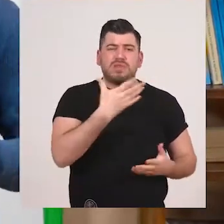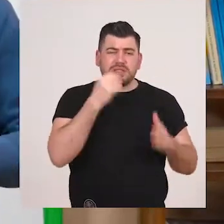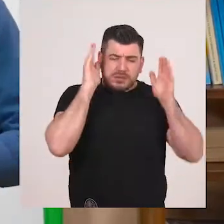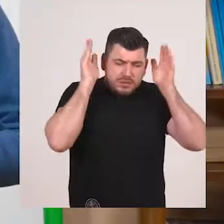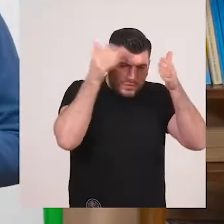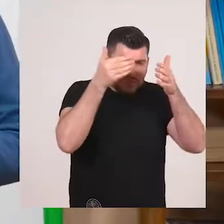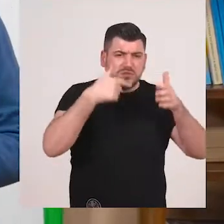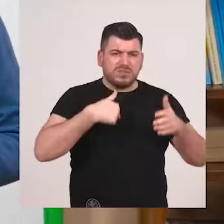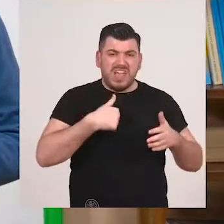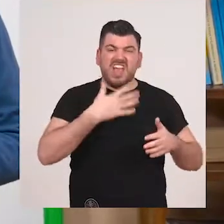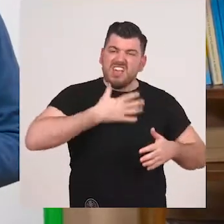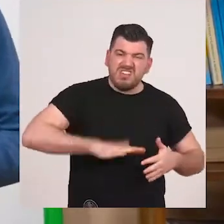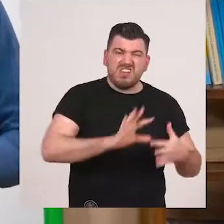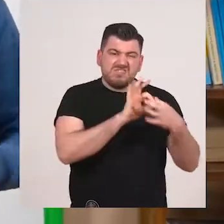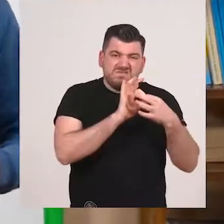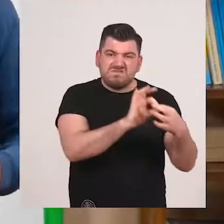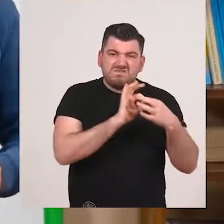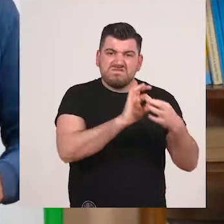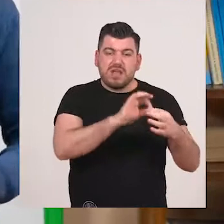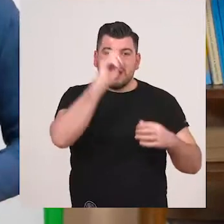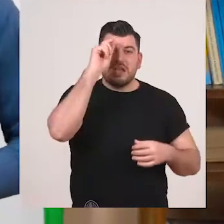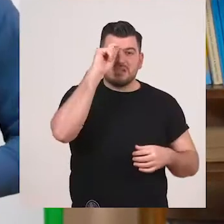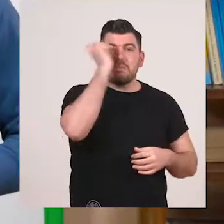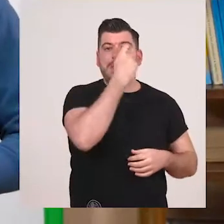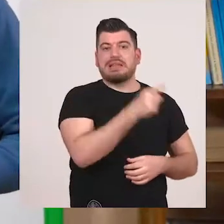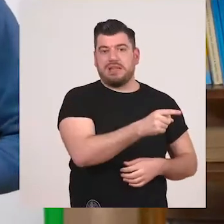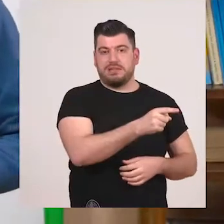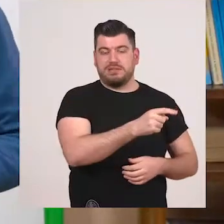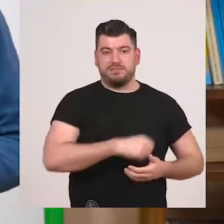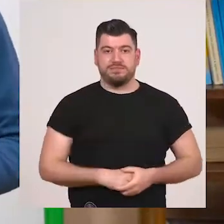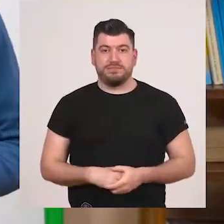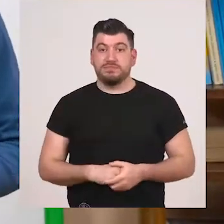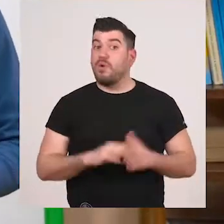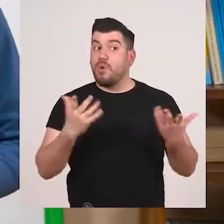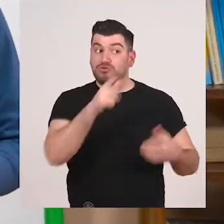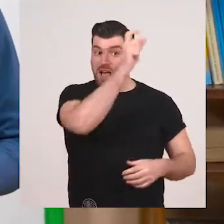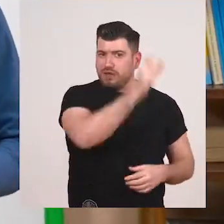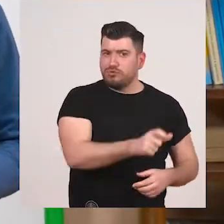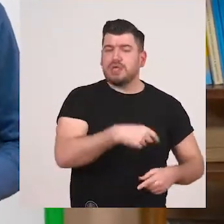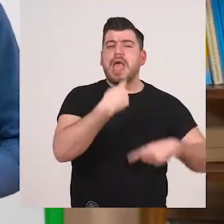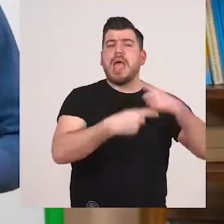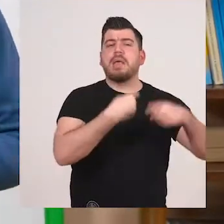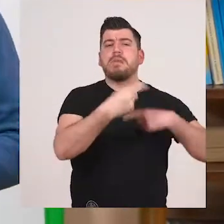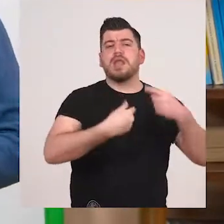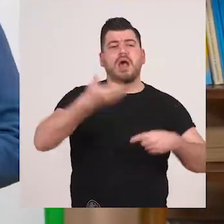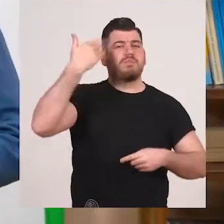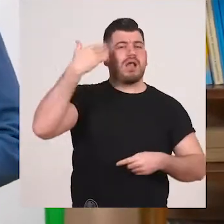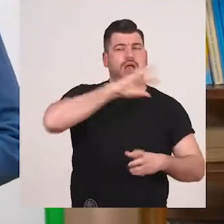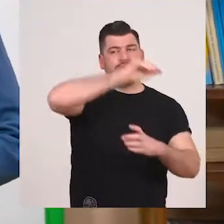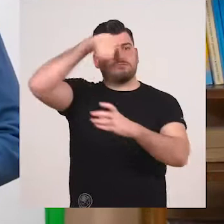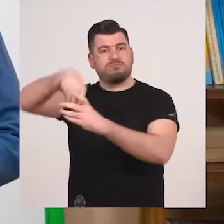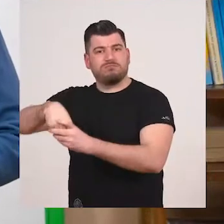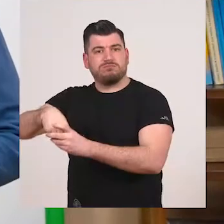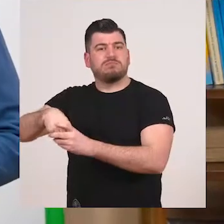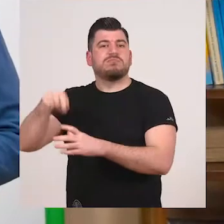στη συμμαχία με τους Σπαρτιάτες. Όμως, παλιά είχε πολεμήσει ως μισθοφόρος με τους